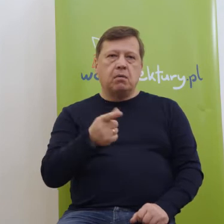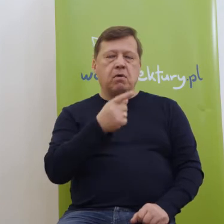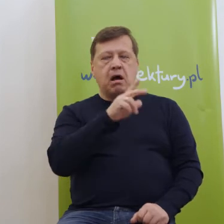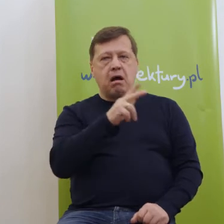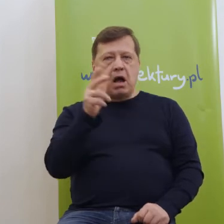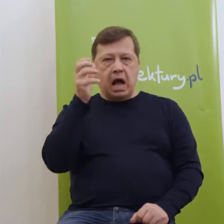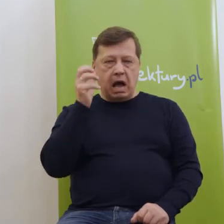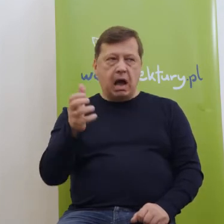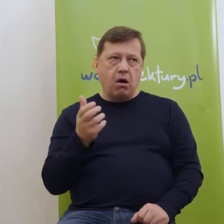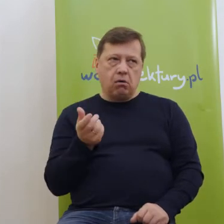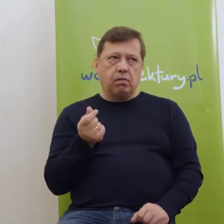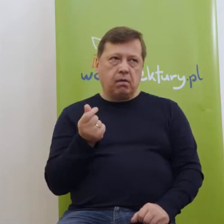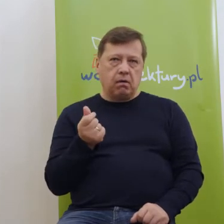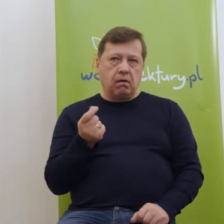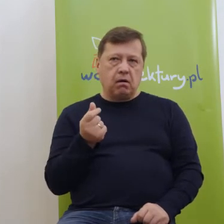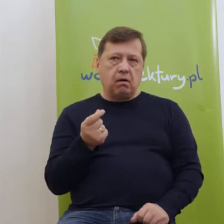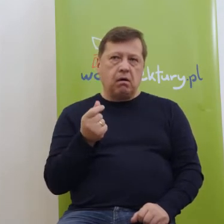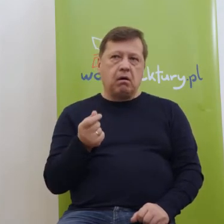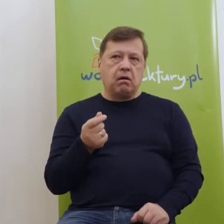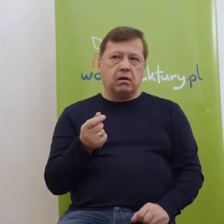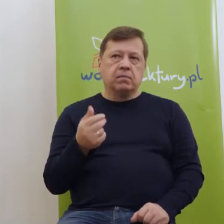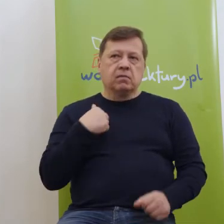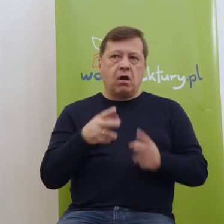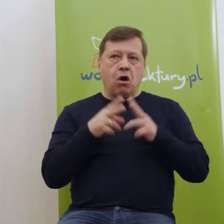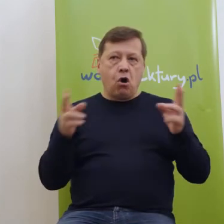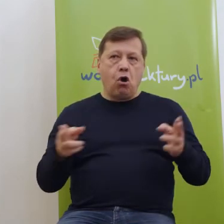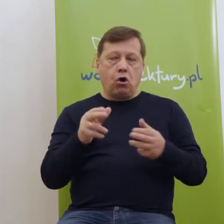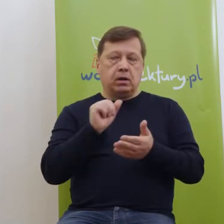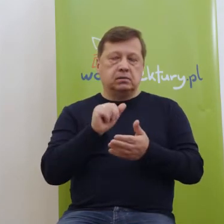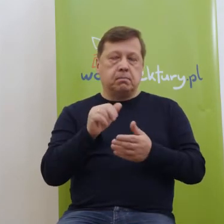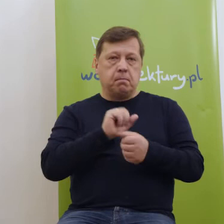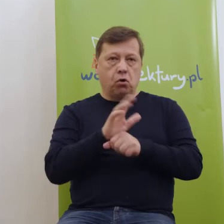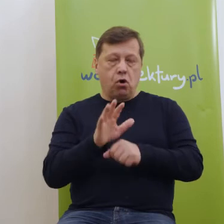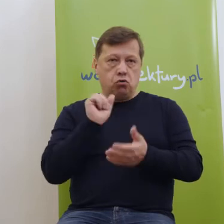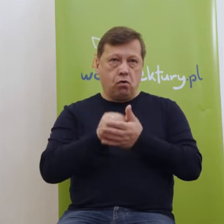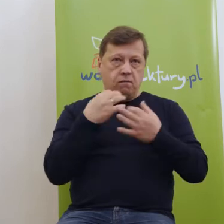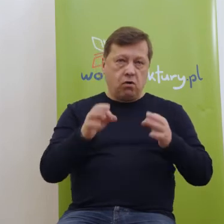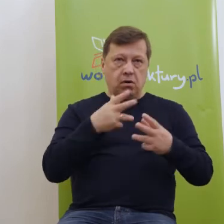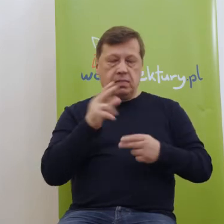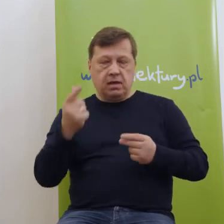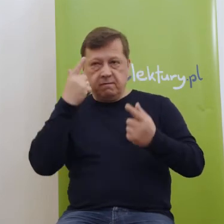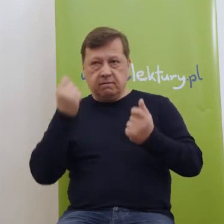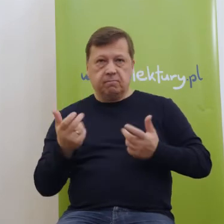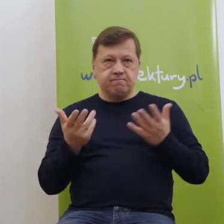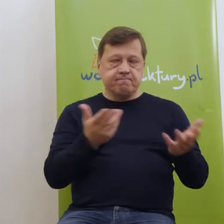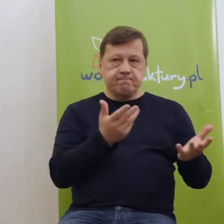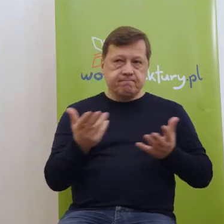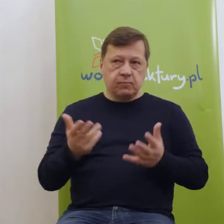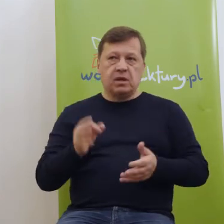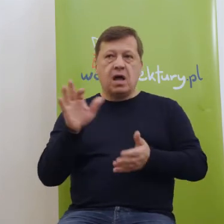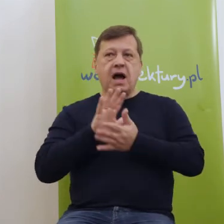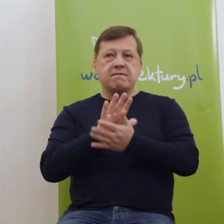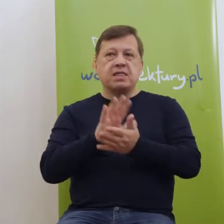co zrobić w okresie pandemii, czy w ogóle drukować, czy nie. I bardzo wiele wydawnictw przeniosło swoje